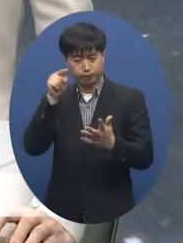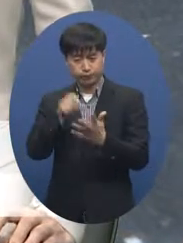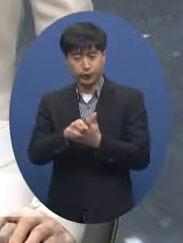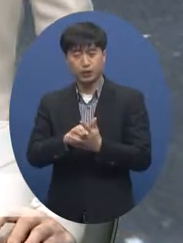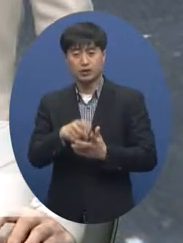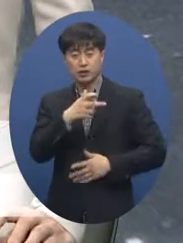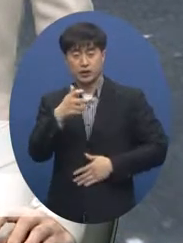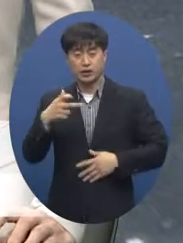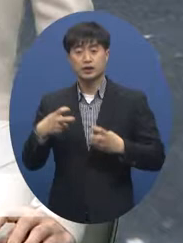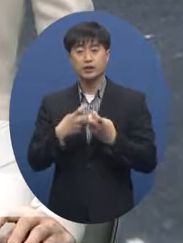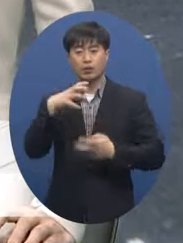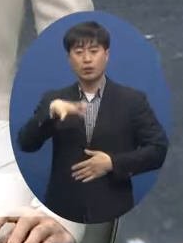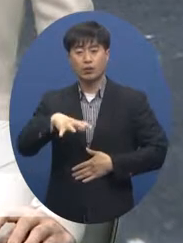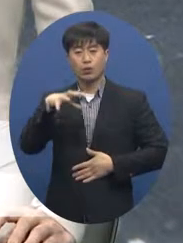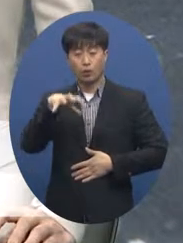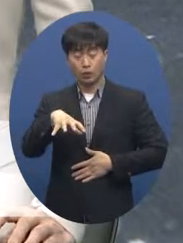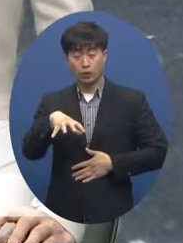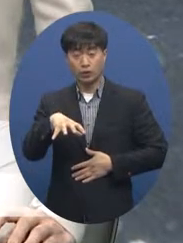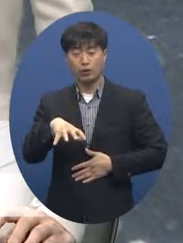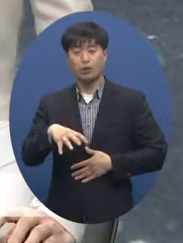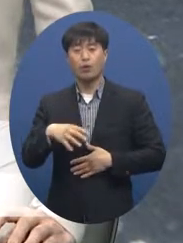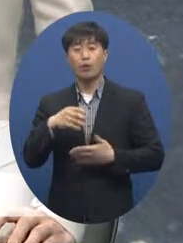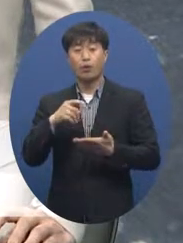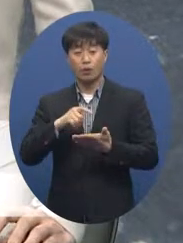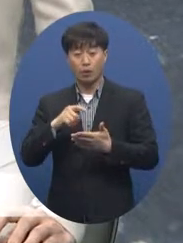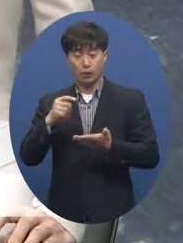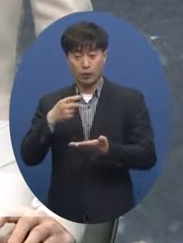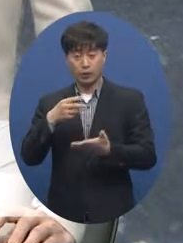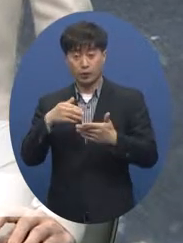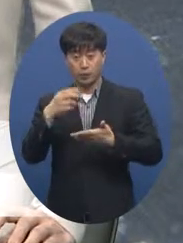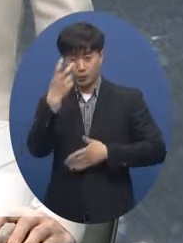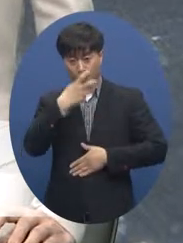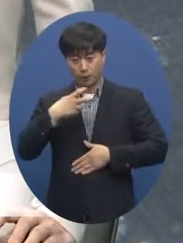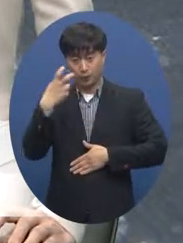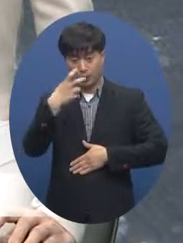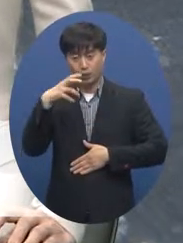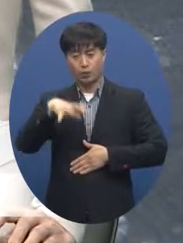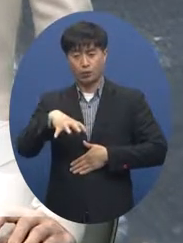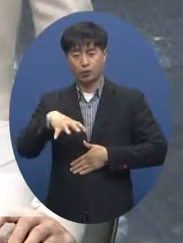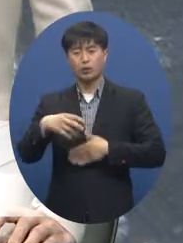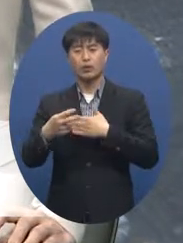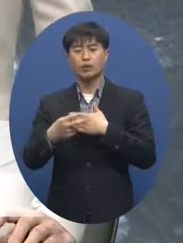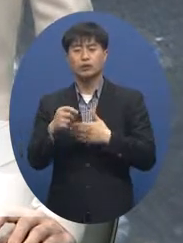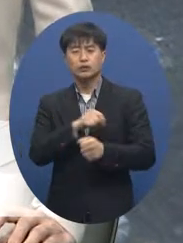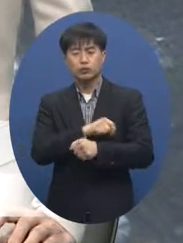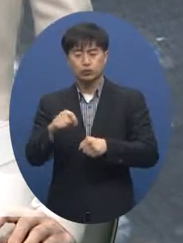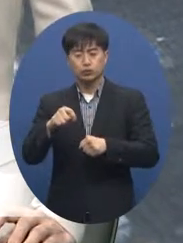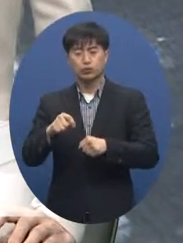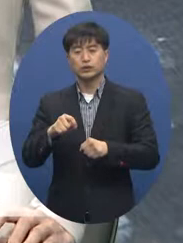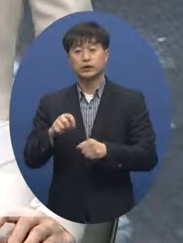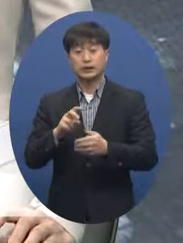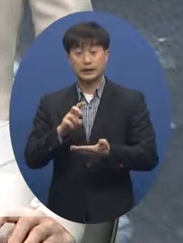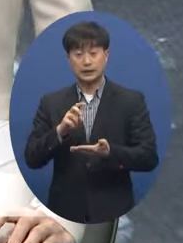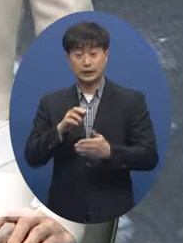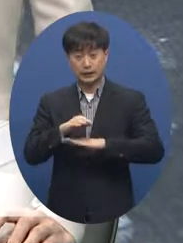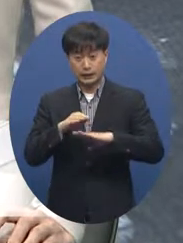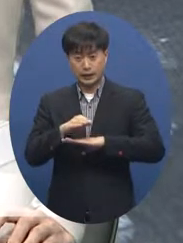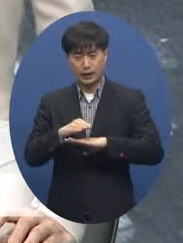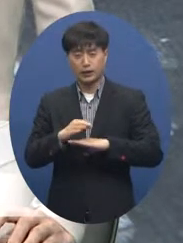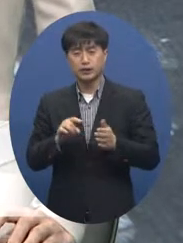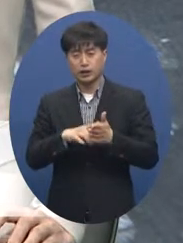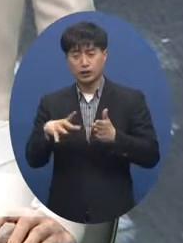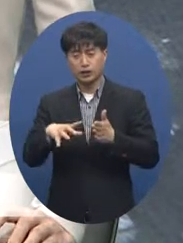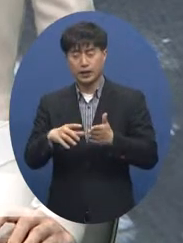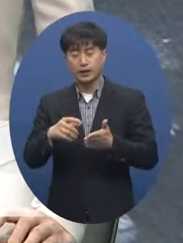재난 현장에서 현장 진료실이 돼주는 특수응급차를 개조하면서 내야 할 세금을 실제 가격보다 낮게 신고한